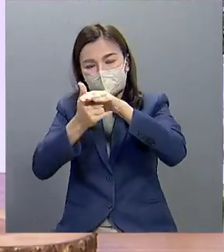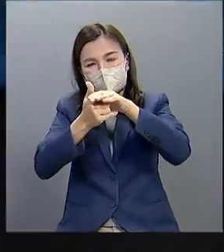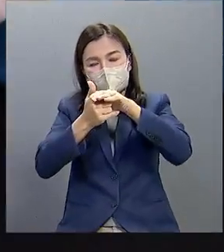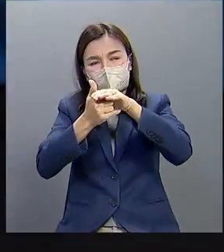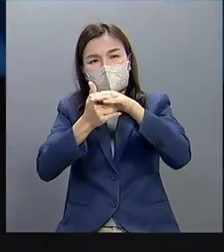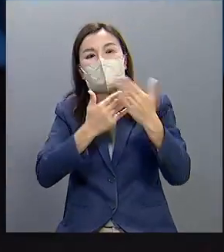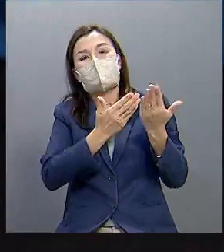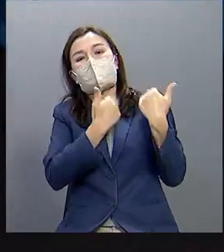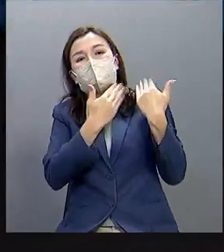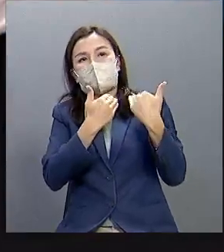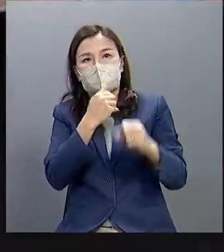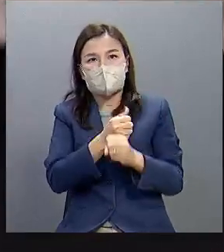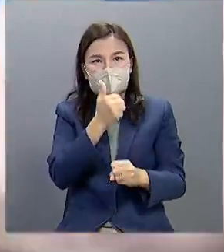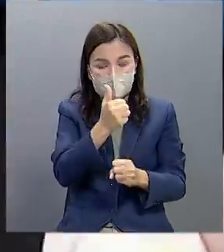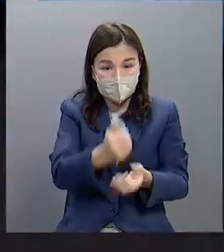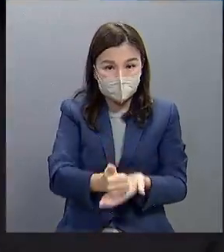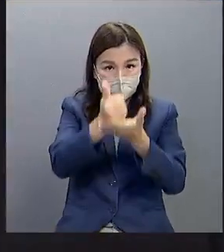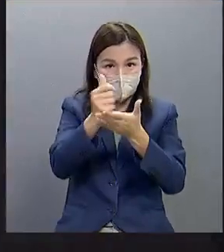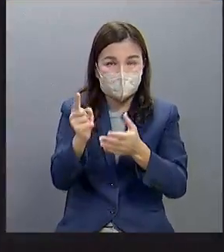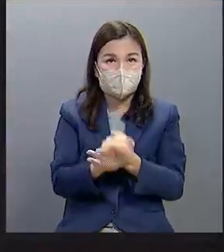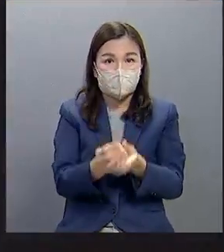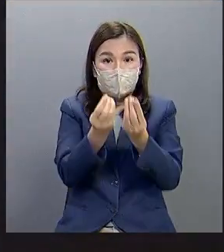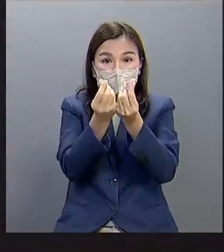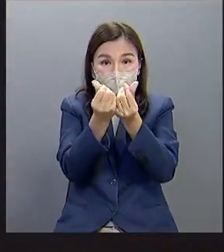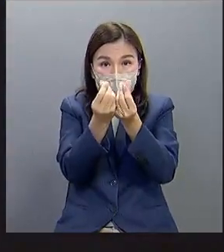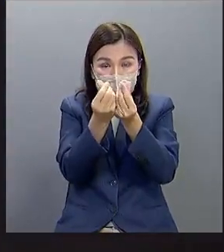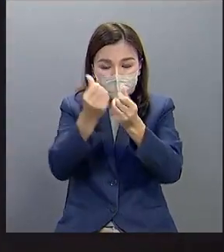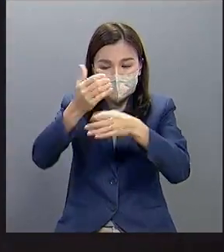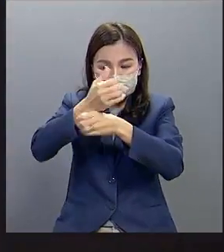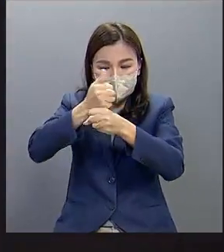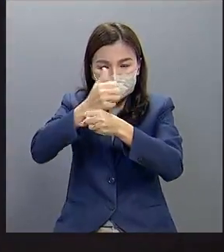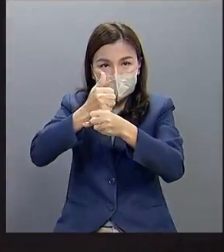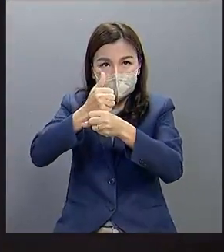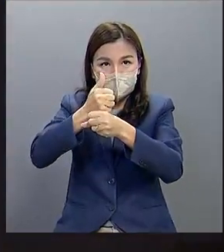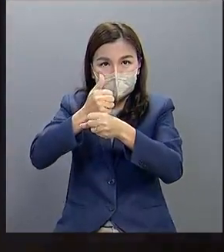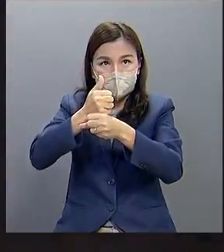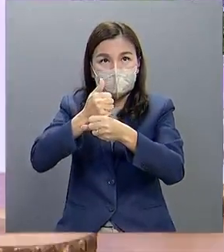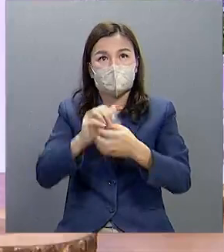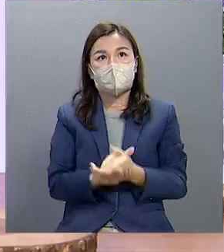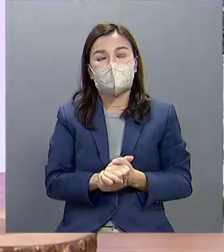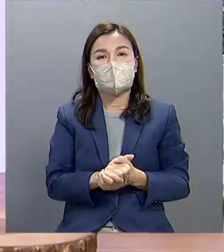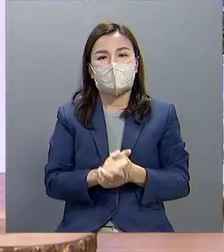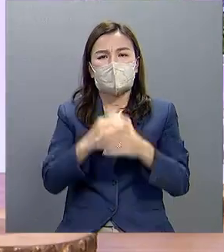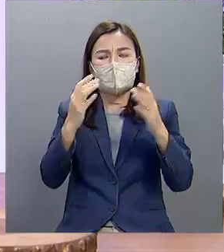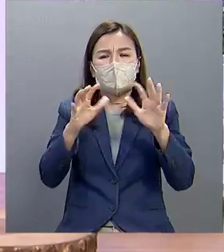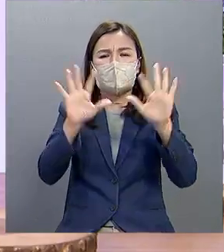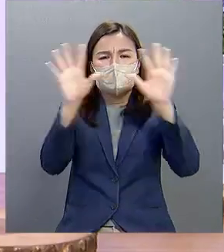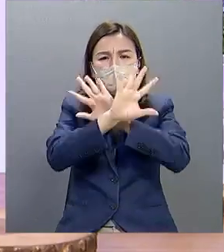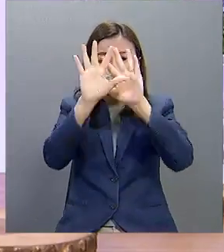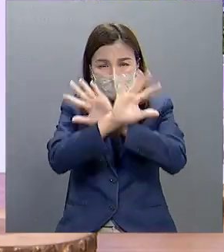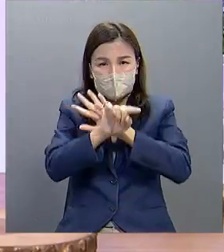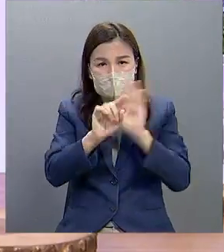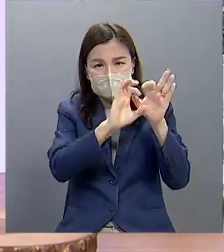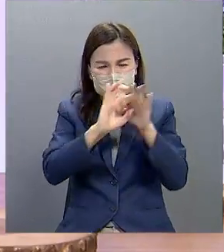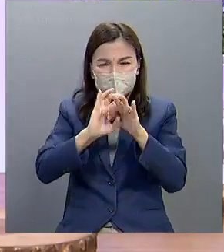คะการเป็นน้ำนมเนี่ยจริงๆเป็นขั้นตอนหนึ่งนะคะของการทำโลชั่นนะคะแต่ว่ายังไม่ครบองค์ประกอบเท่านั้นเอง